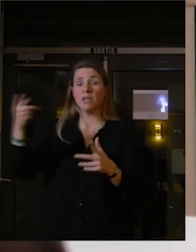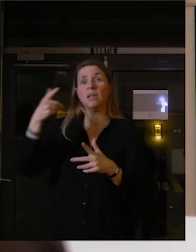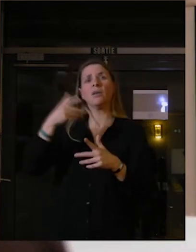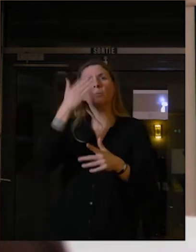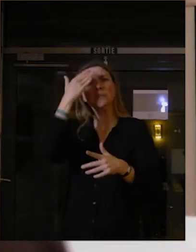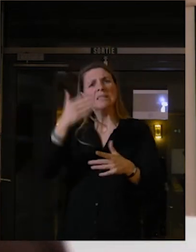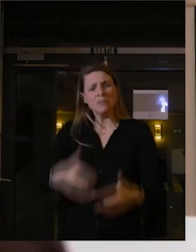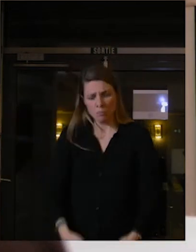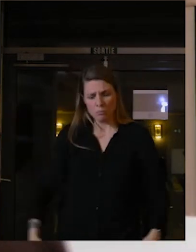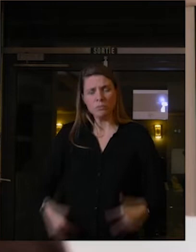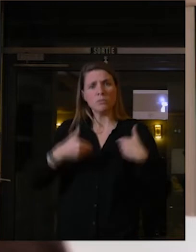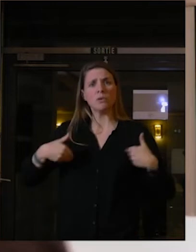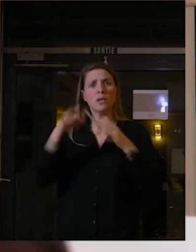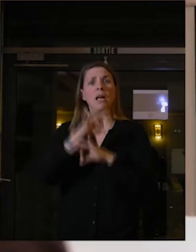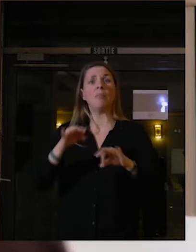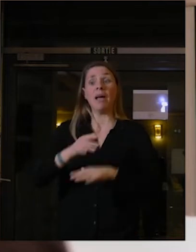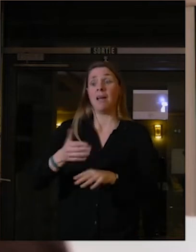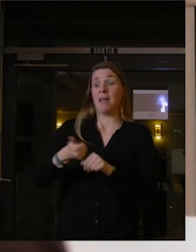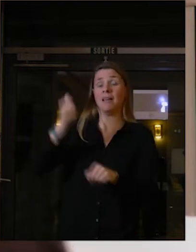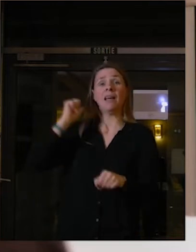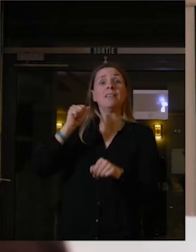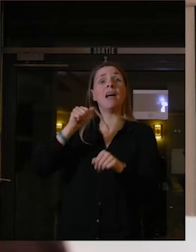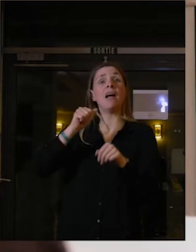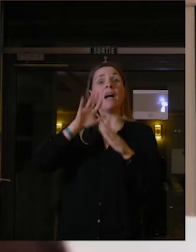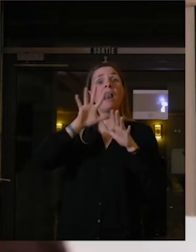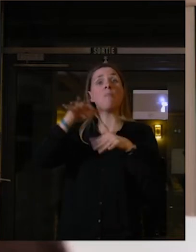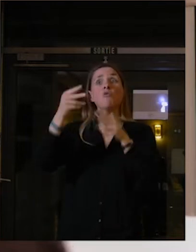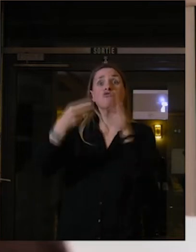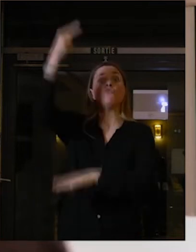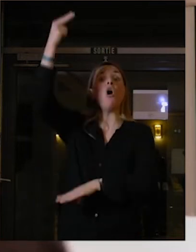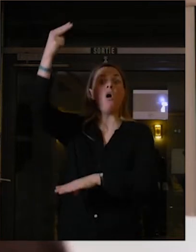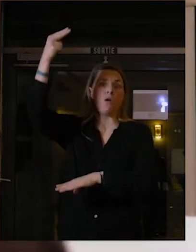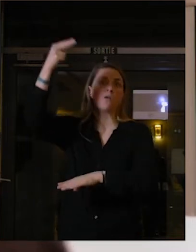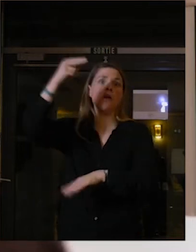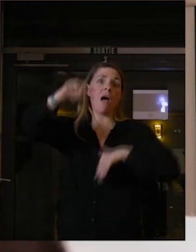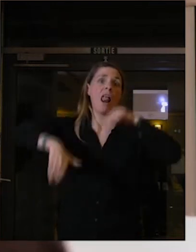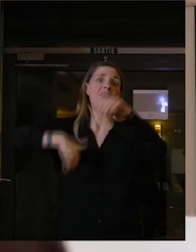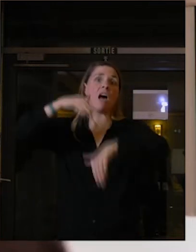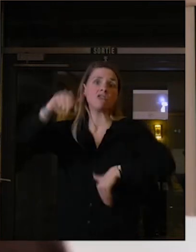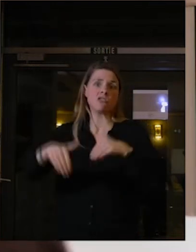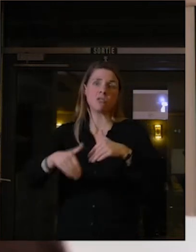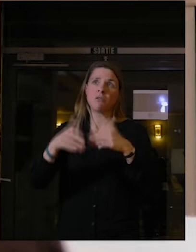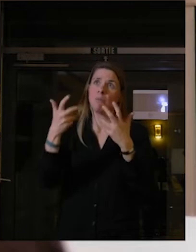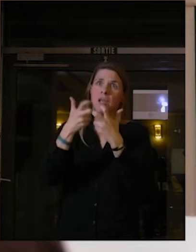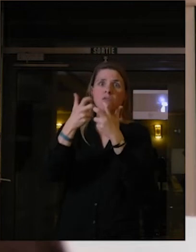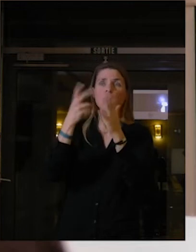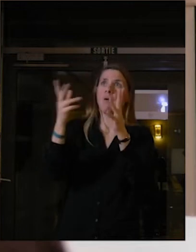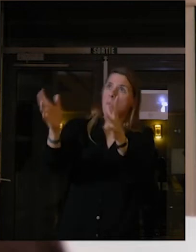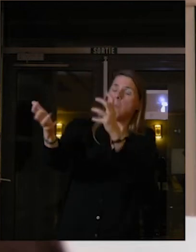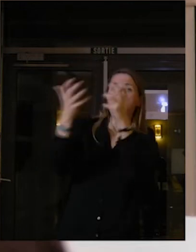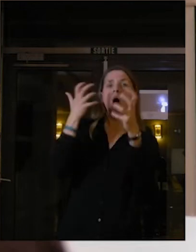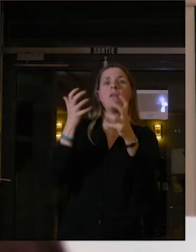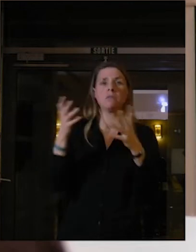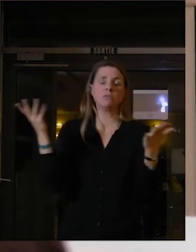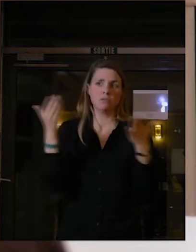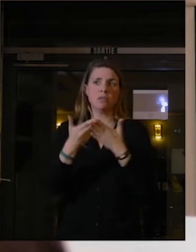membre, qui a traversé l'année dernière la Manche à la nage, un super exemple. Voilà, je pense que c'est aussi ce côté de